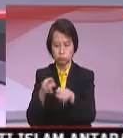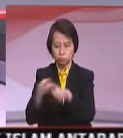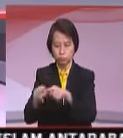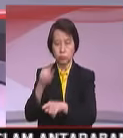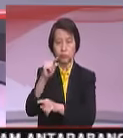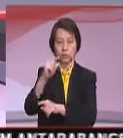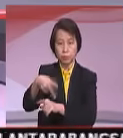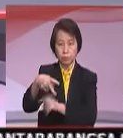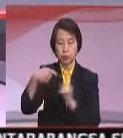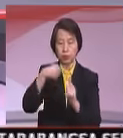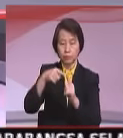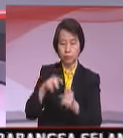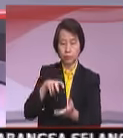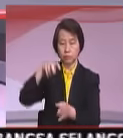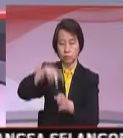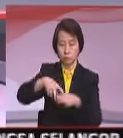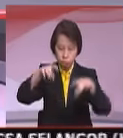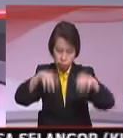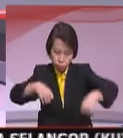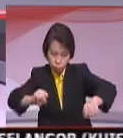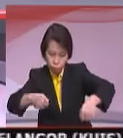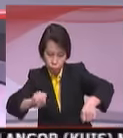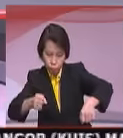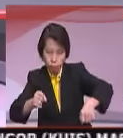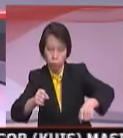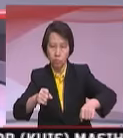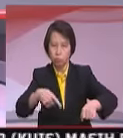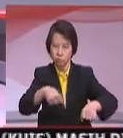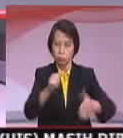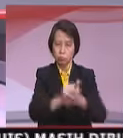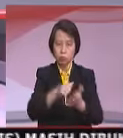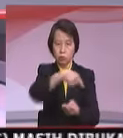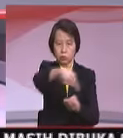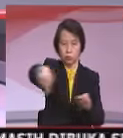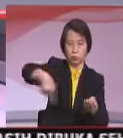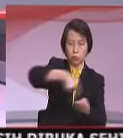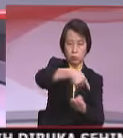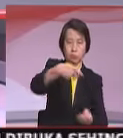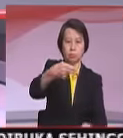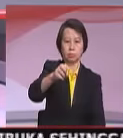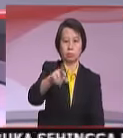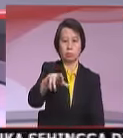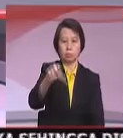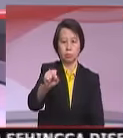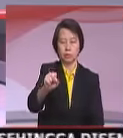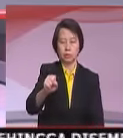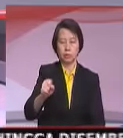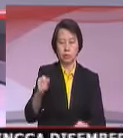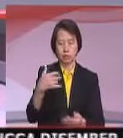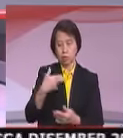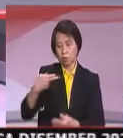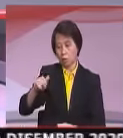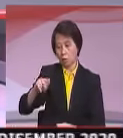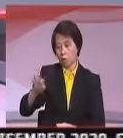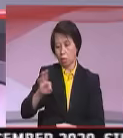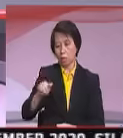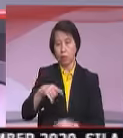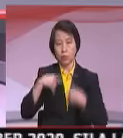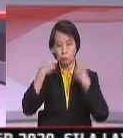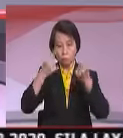GP apabila turut menguji jentera pasukan tersebut di Litar Heres. Pada sesi tersebut, Hafiz berjaya